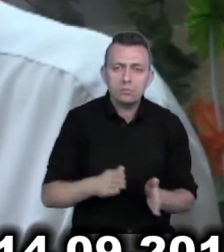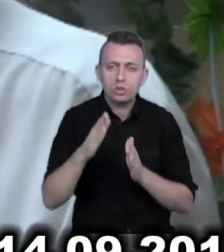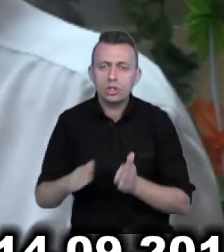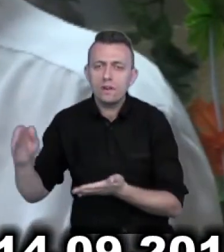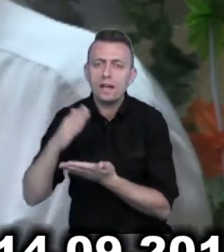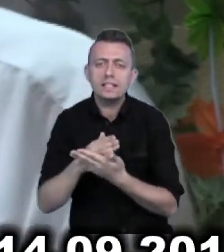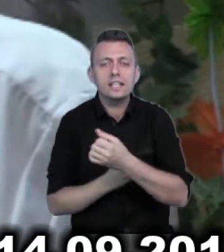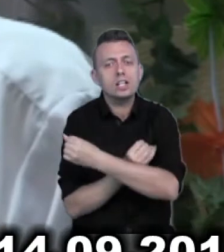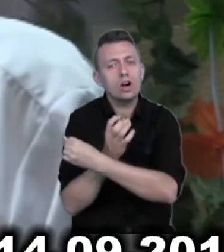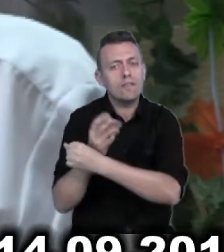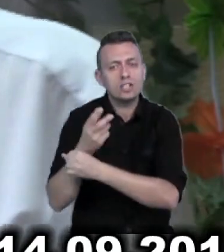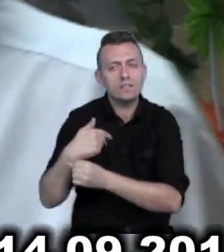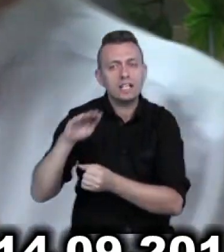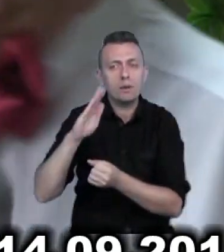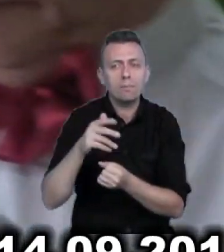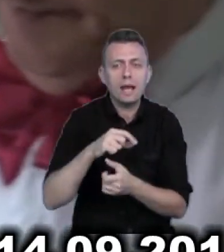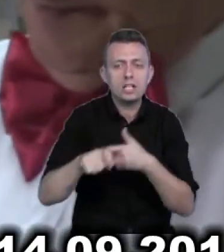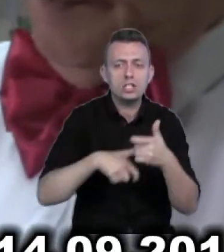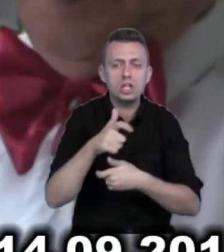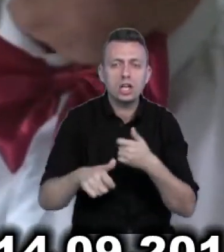Taka przyszłość go czeka.